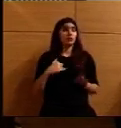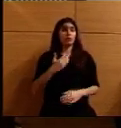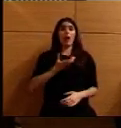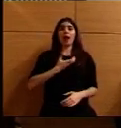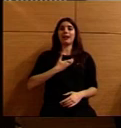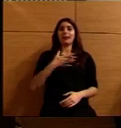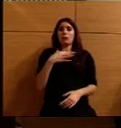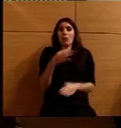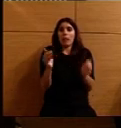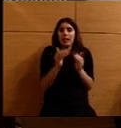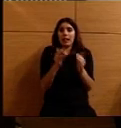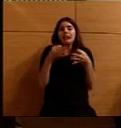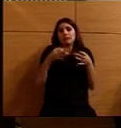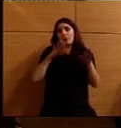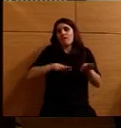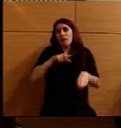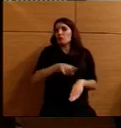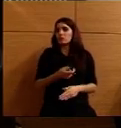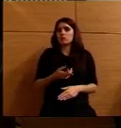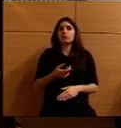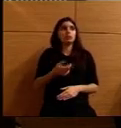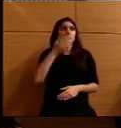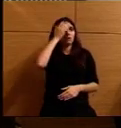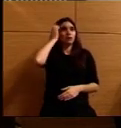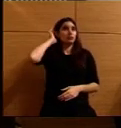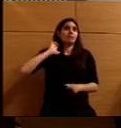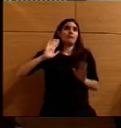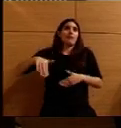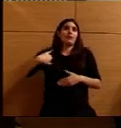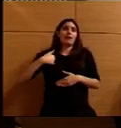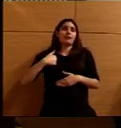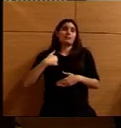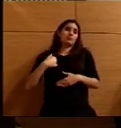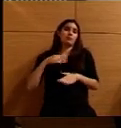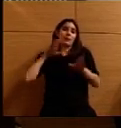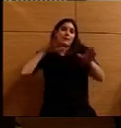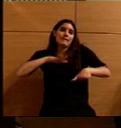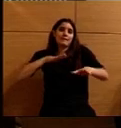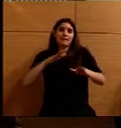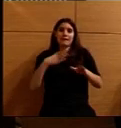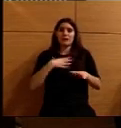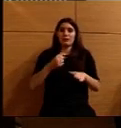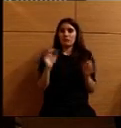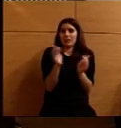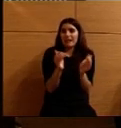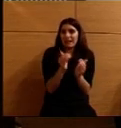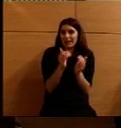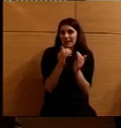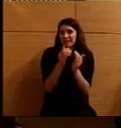Poble Menut pues, tinc una deformació que després de tants anys en un ajuntament xicotet pues, tinc